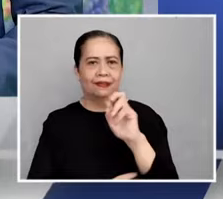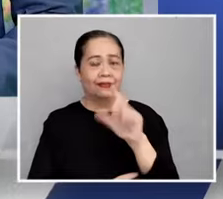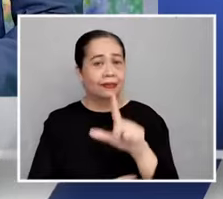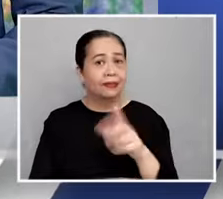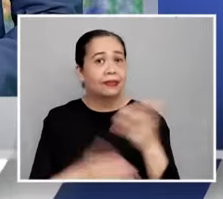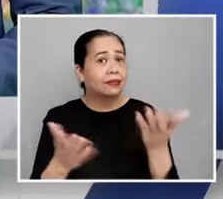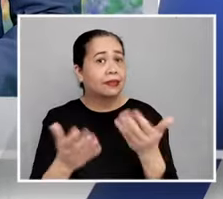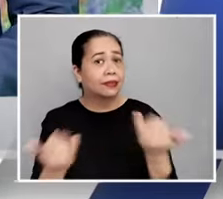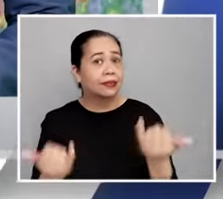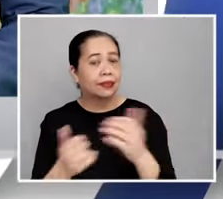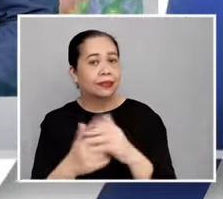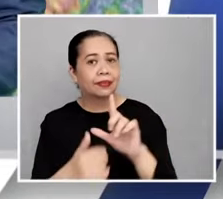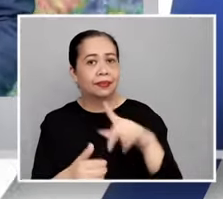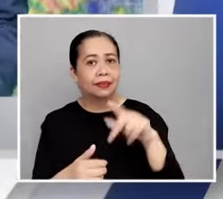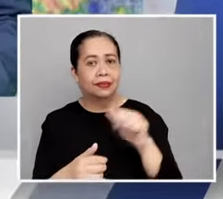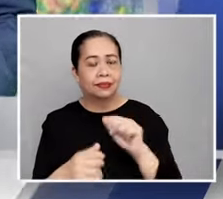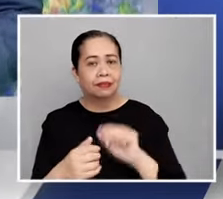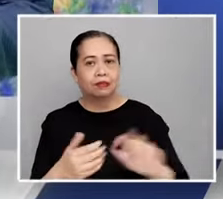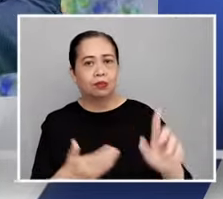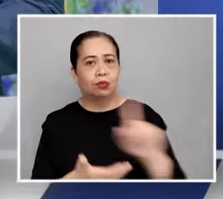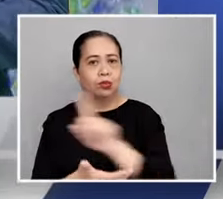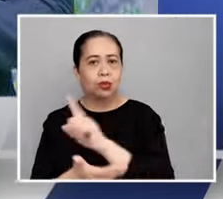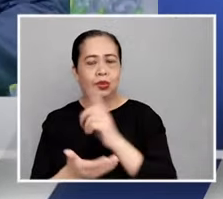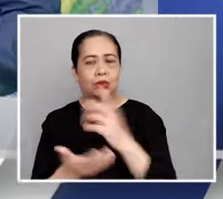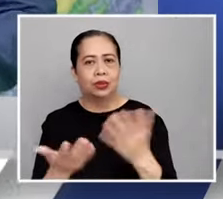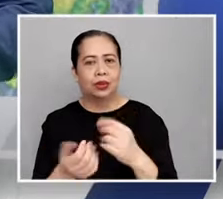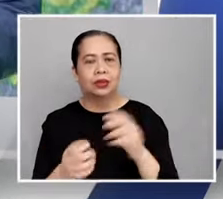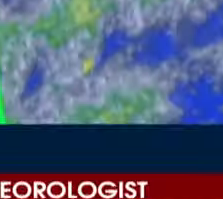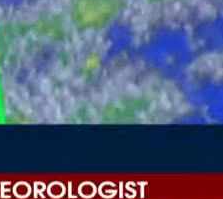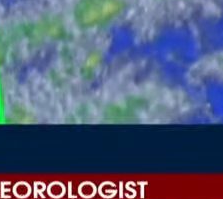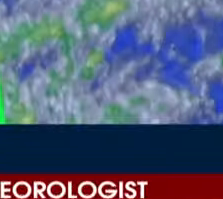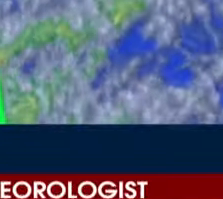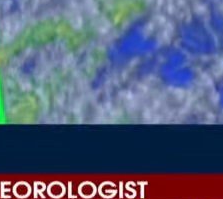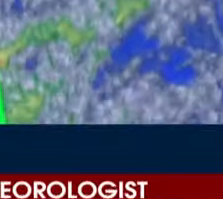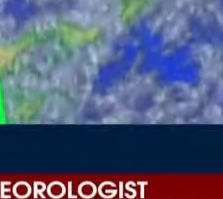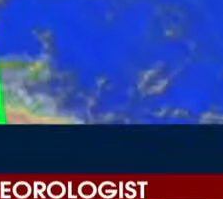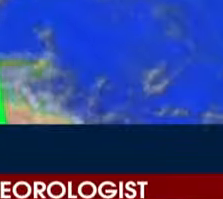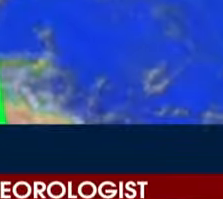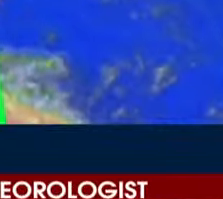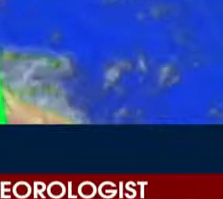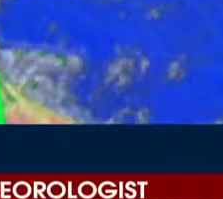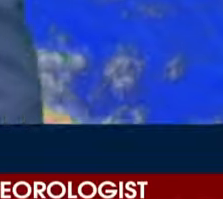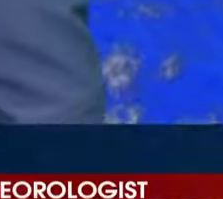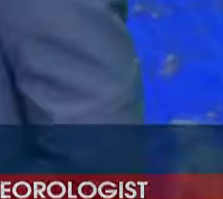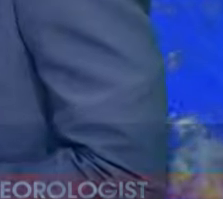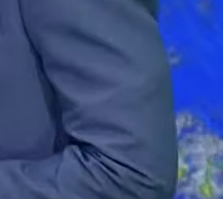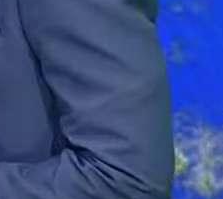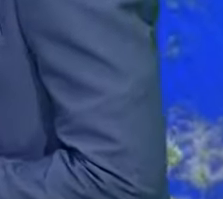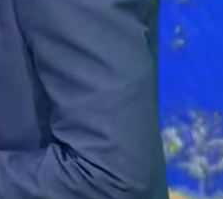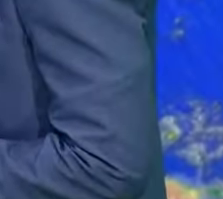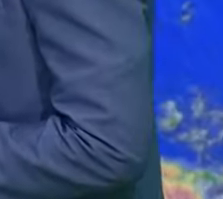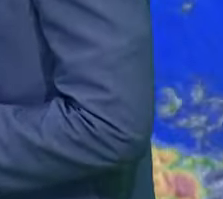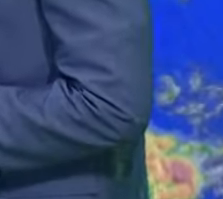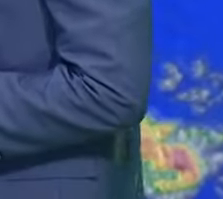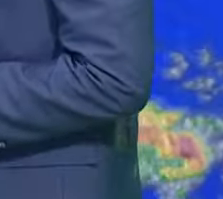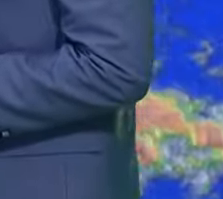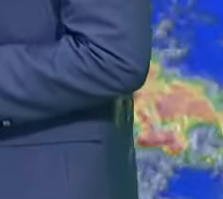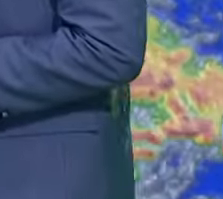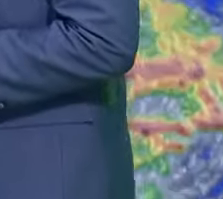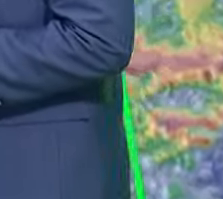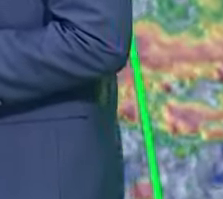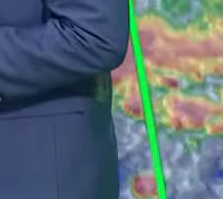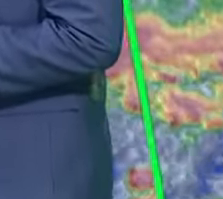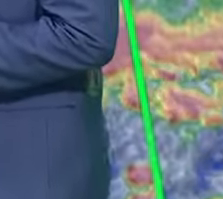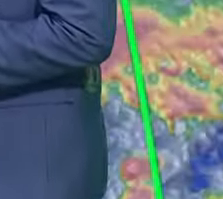nasaan na ang low pressure area? Ate B, kumilos pahilaga ang low pressure area at nasa layo itong 295 kilometers